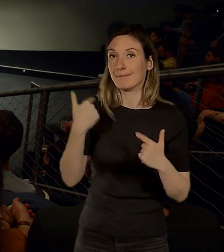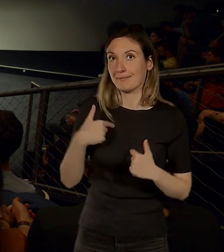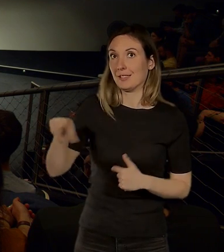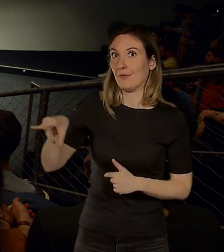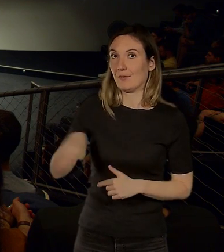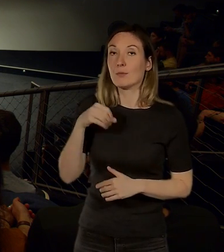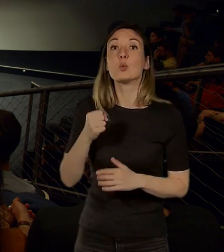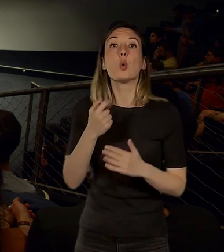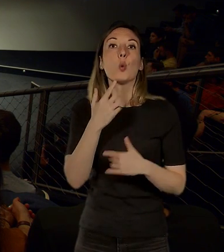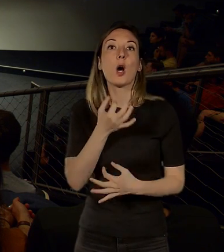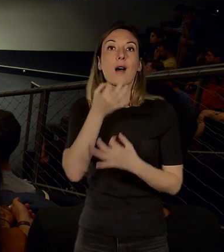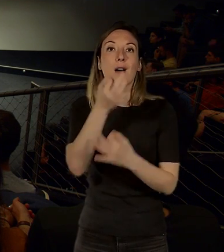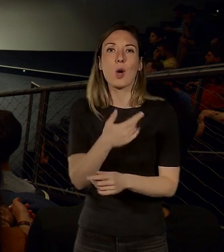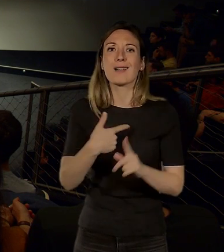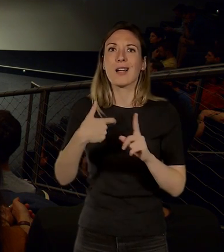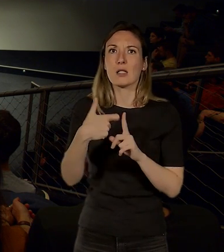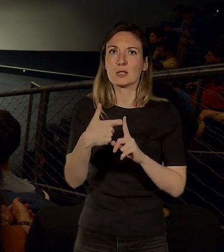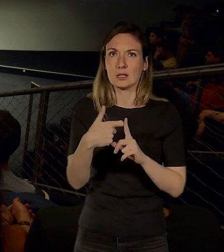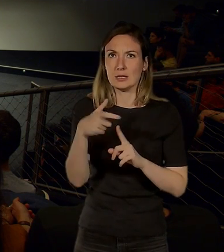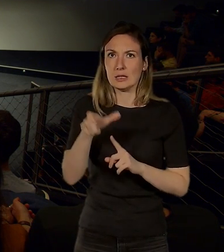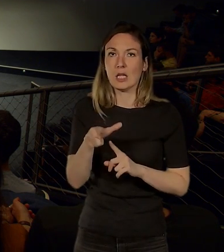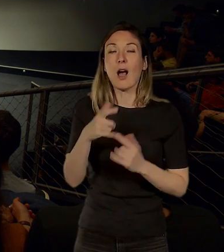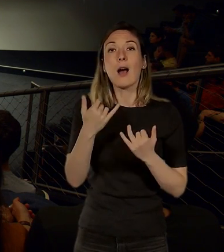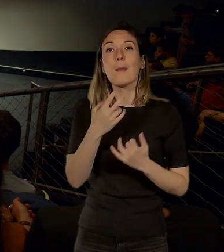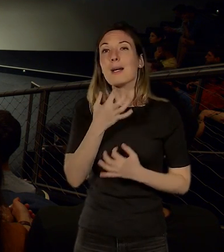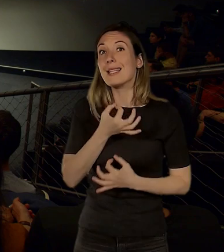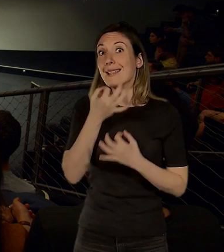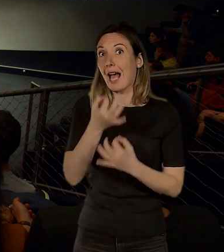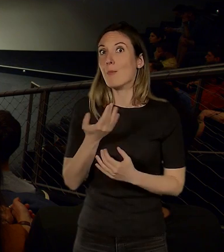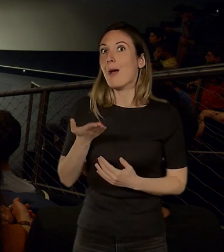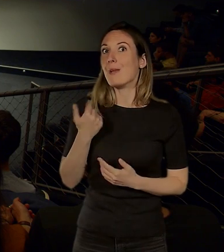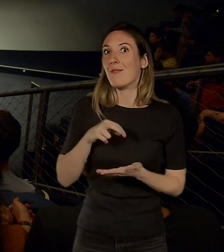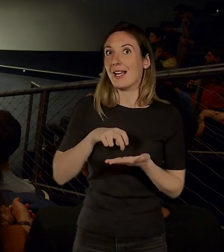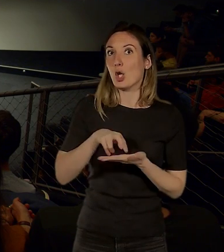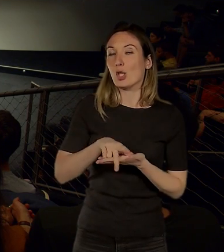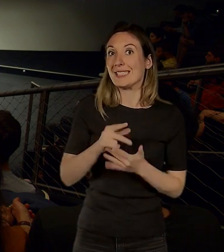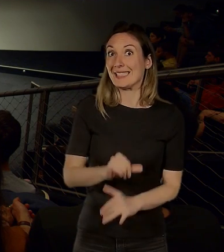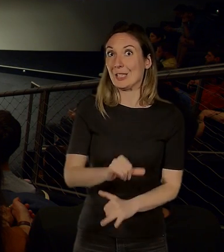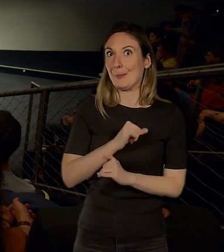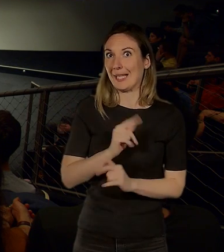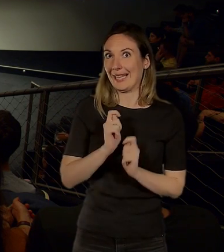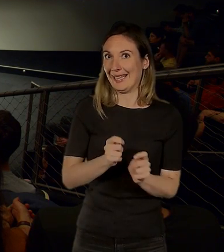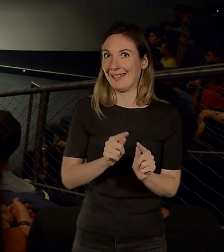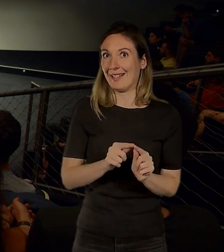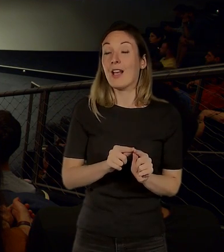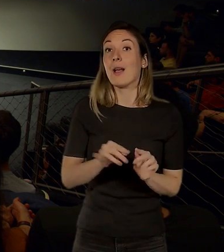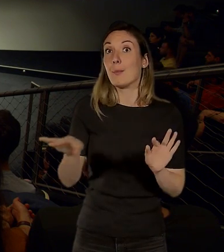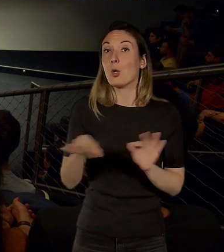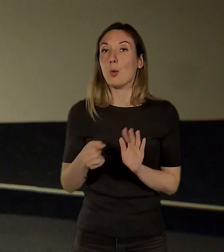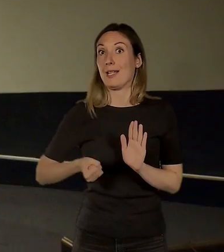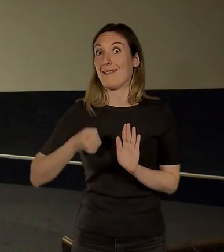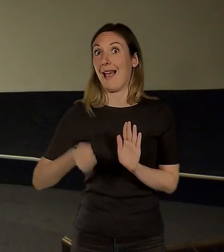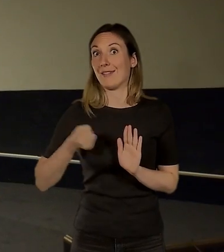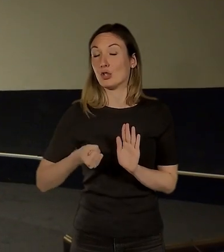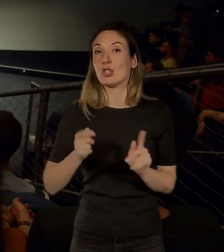Kazdu. Plánuje se v nějaké brzké době propojení dnes už bývalého chodníčku smrti s nástupišti nádrží skrz místo, kde je